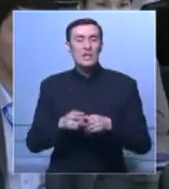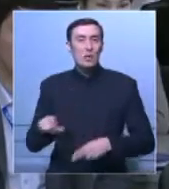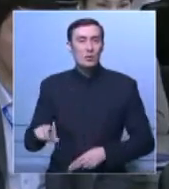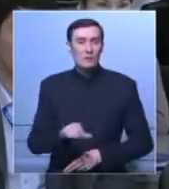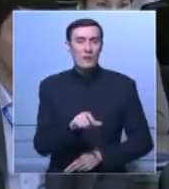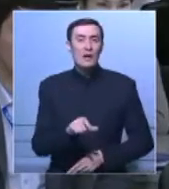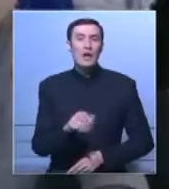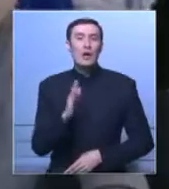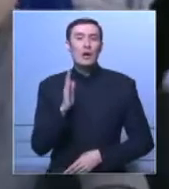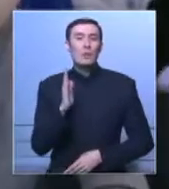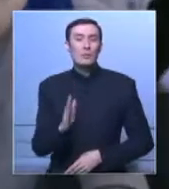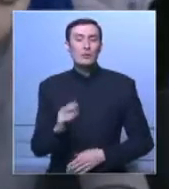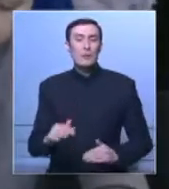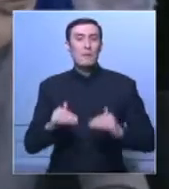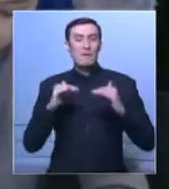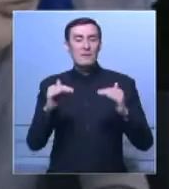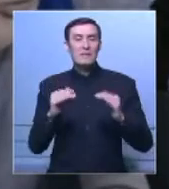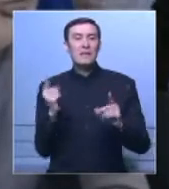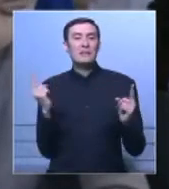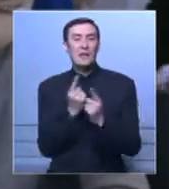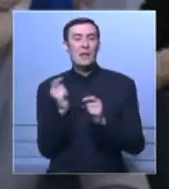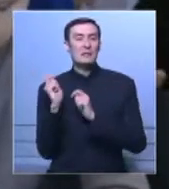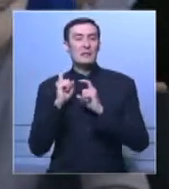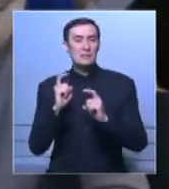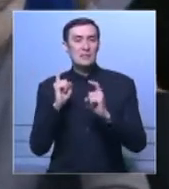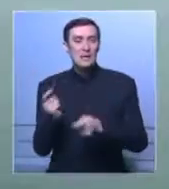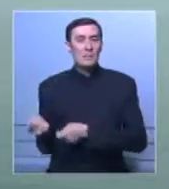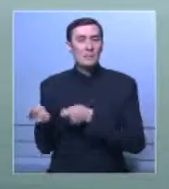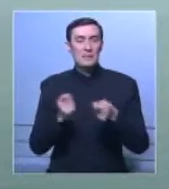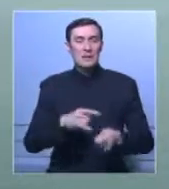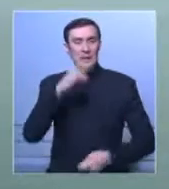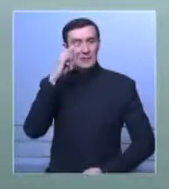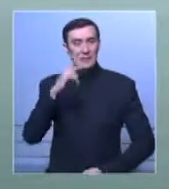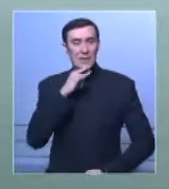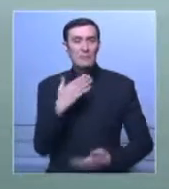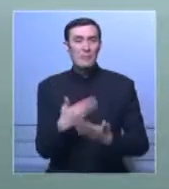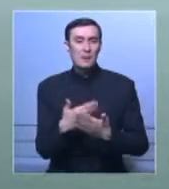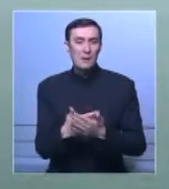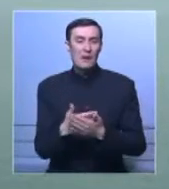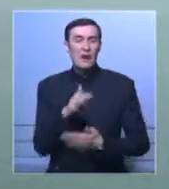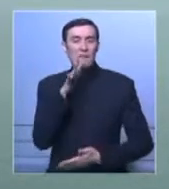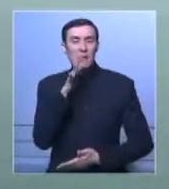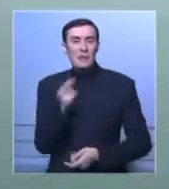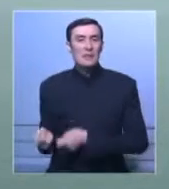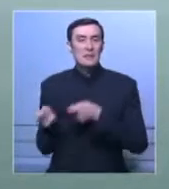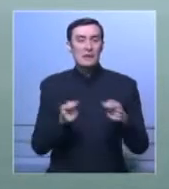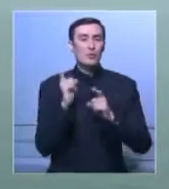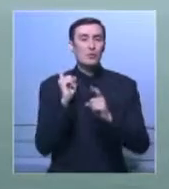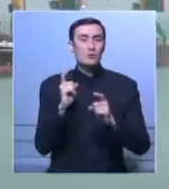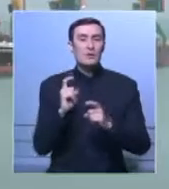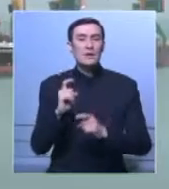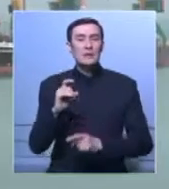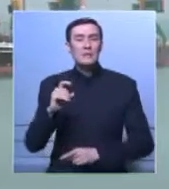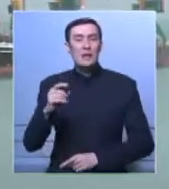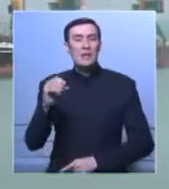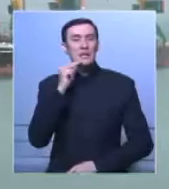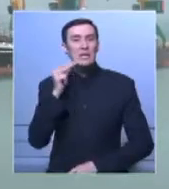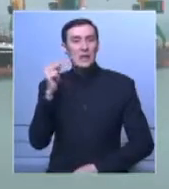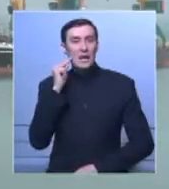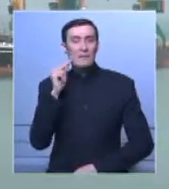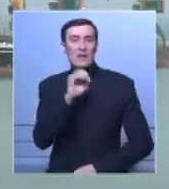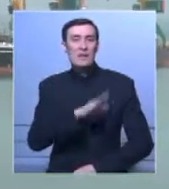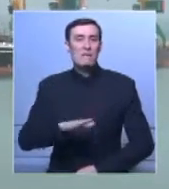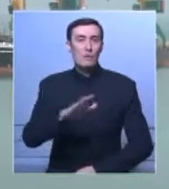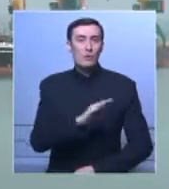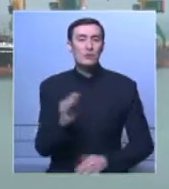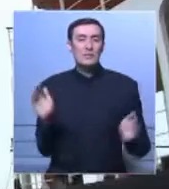линия Боржахта-Ерсай повысят транзитный потенциал Казахстана. В частности, время доставки грузов из Юго-Восточной Азии в Европу